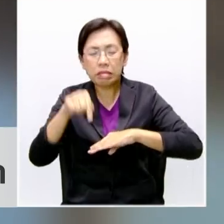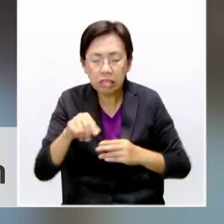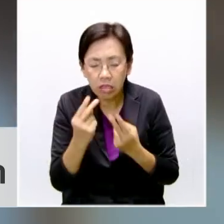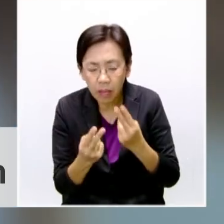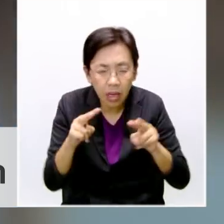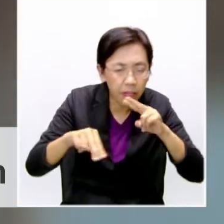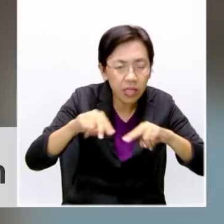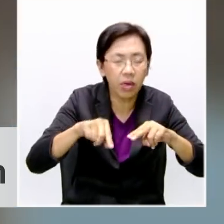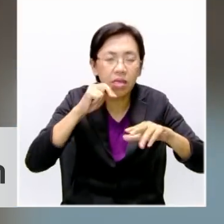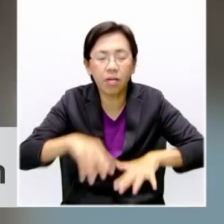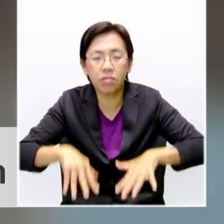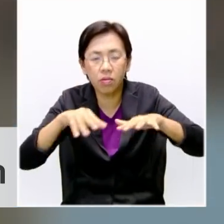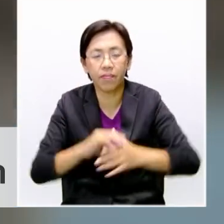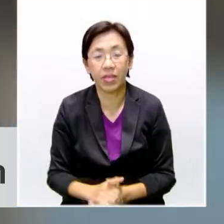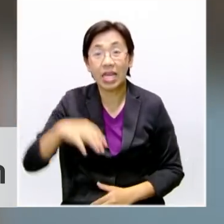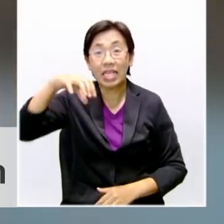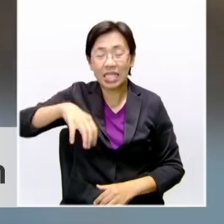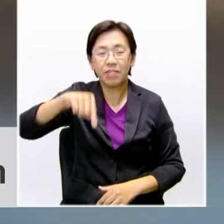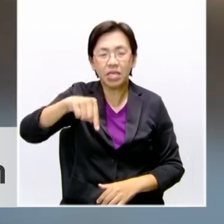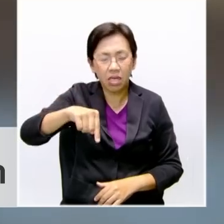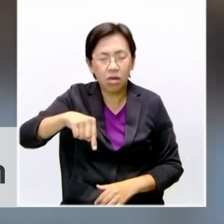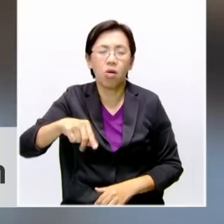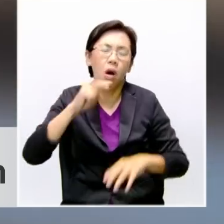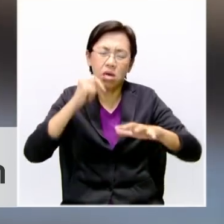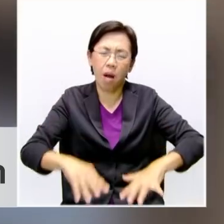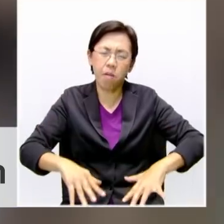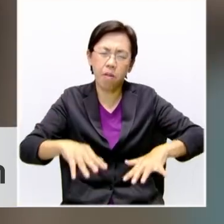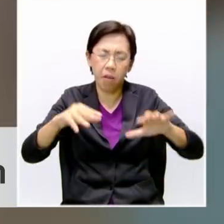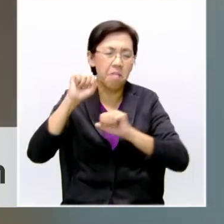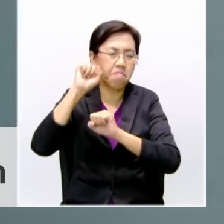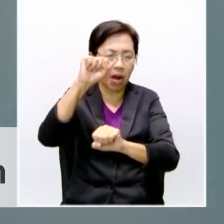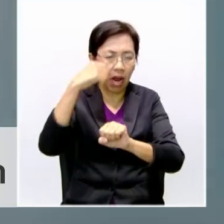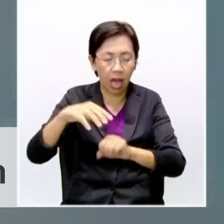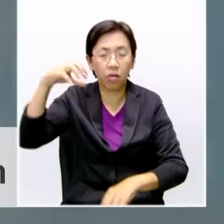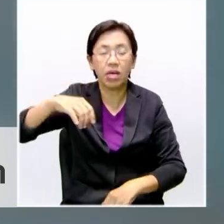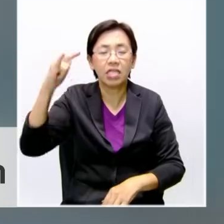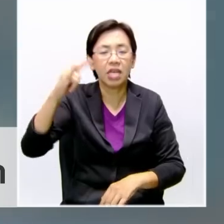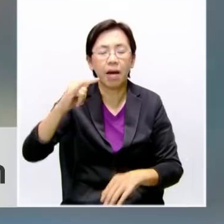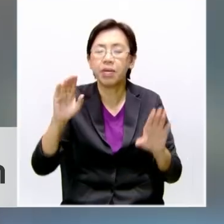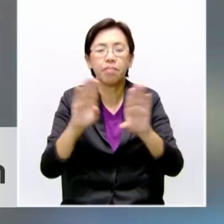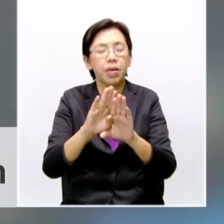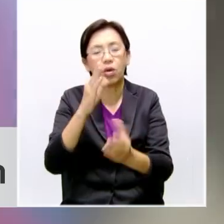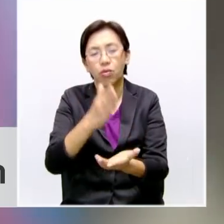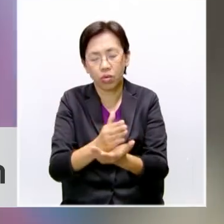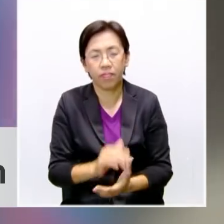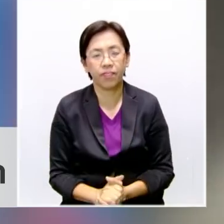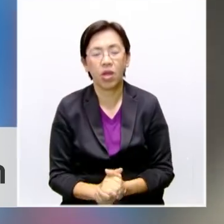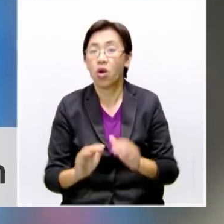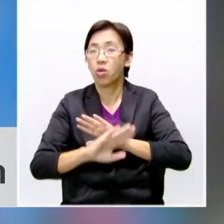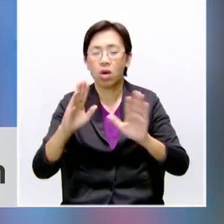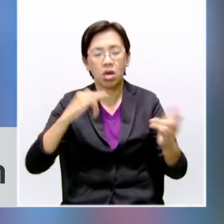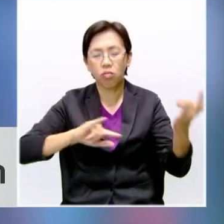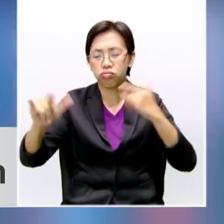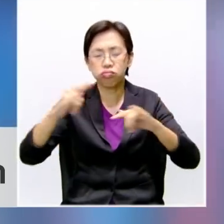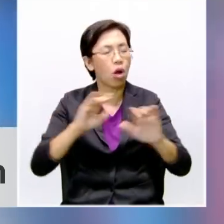ลนด์ขณะที่เมืองโอ๊คแลนด์ประกาศภาวะฉุกเฉินอุทกภัยเมื่อวานนี้สนามบินต้องปิดทำการค่ะและประกาศยกเลิกเ